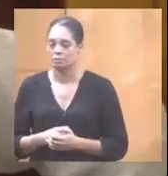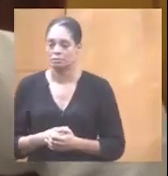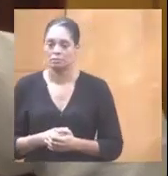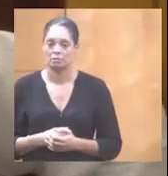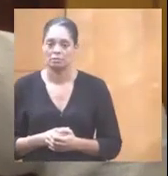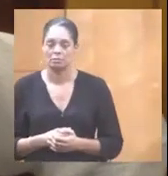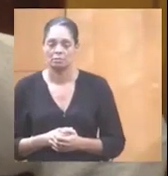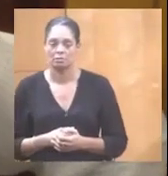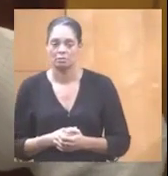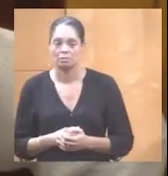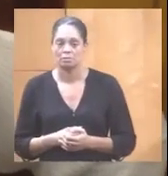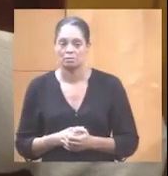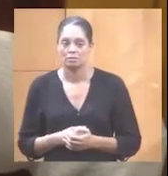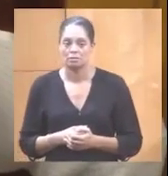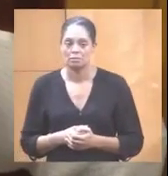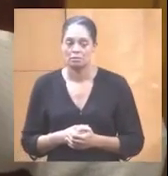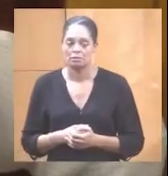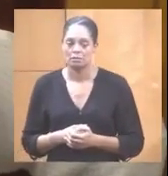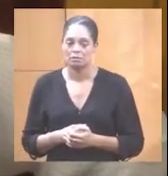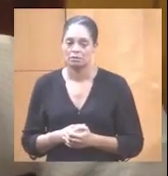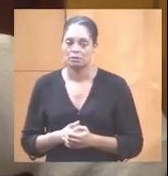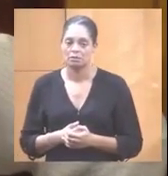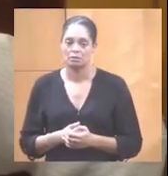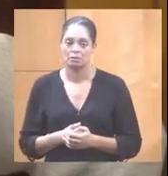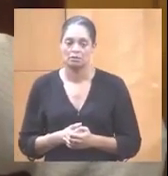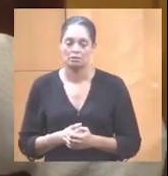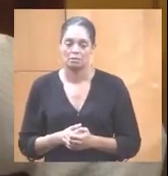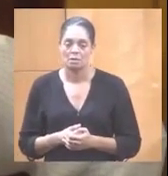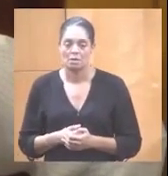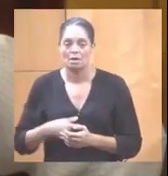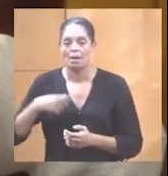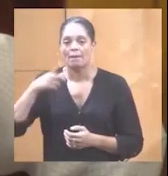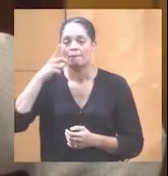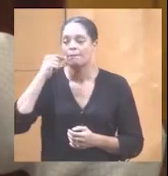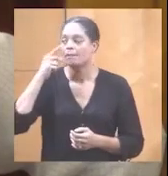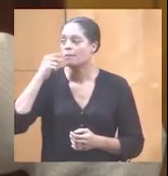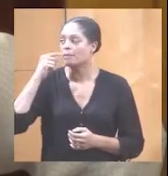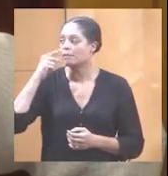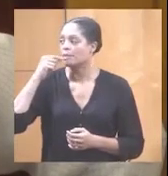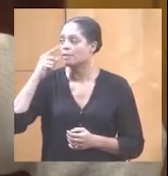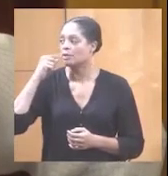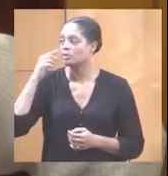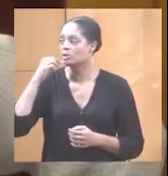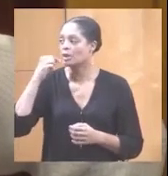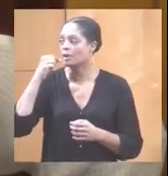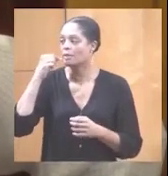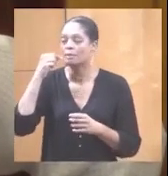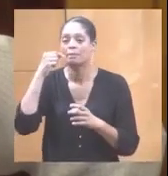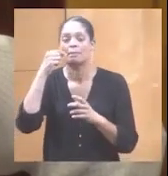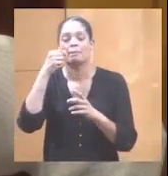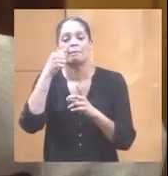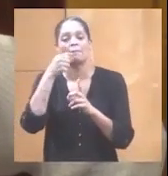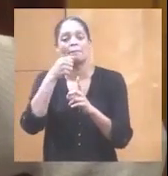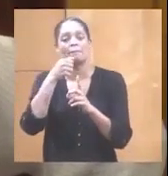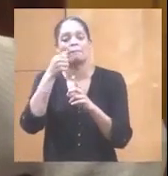conseiller exécutif Daniel Marissène demande à intervenir. Après le temps? Non, mais